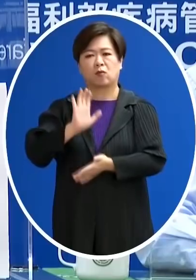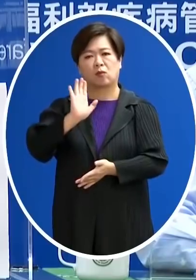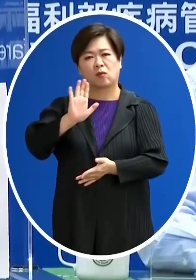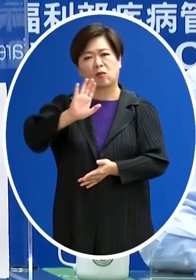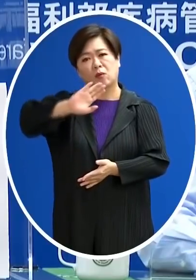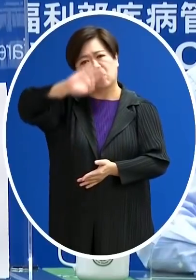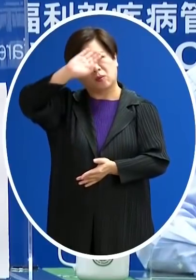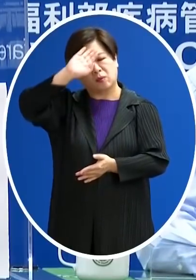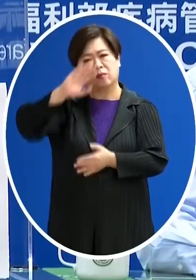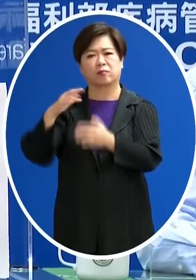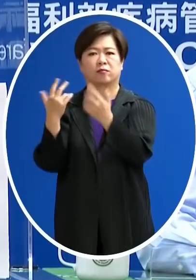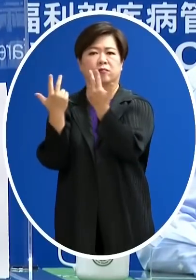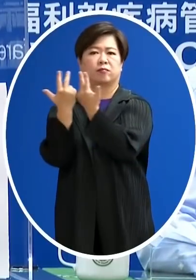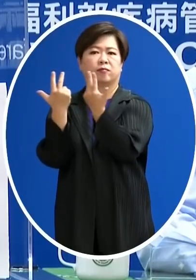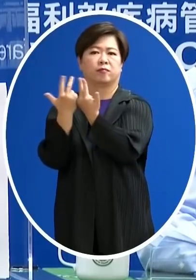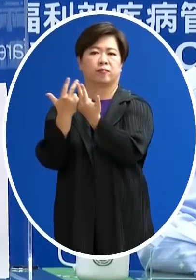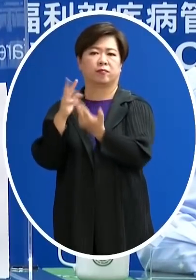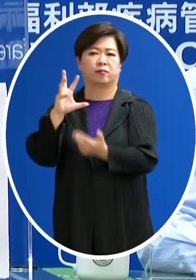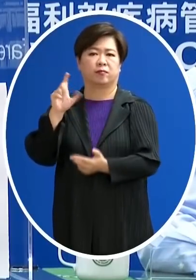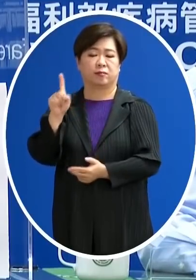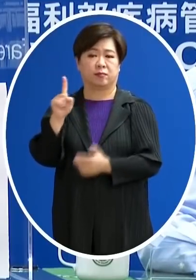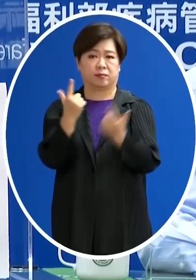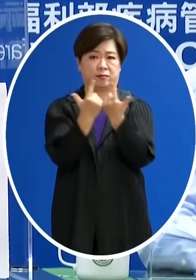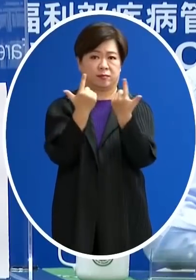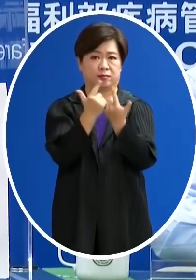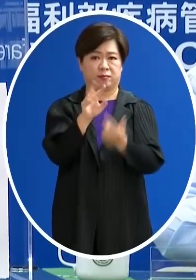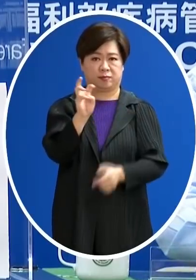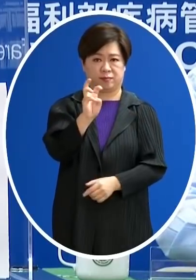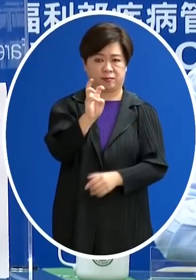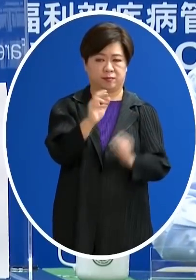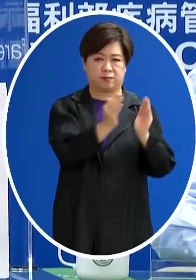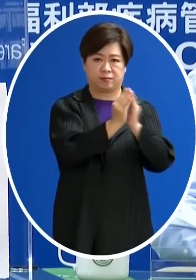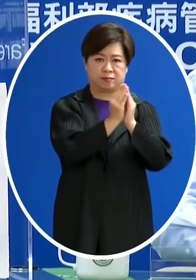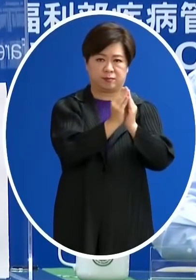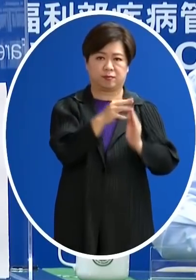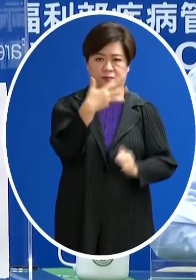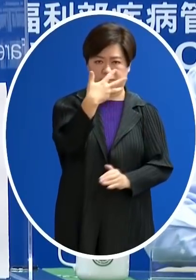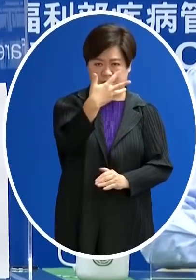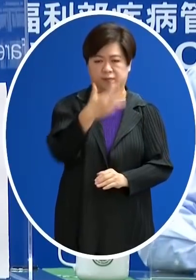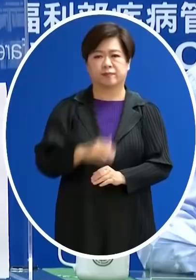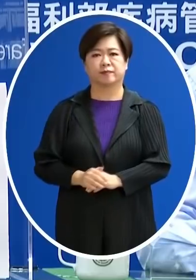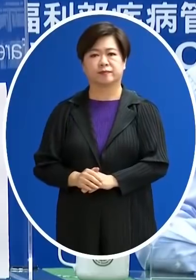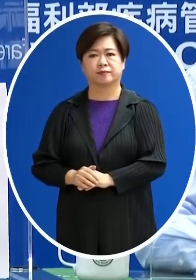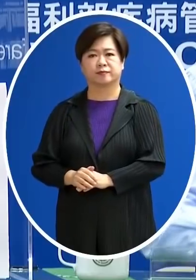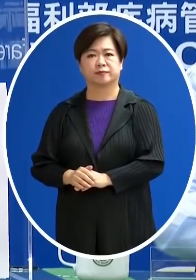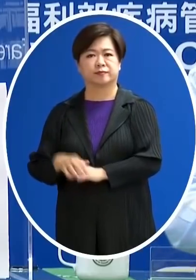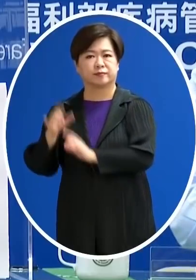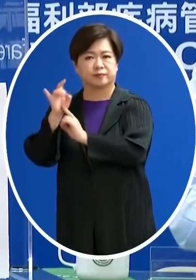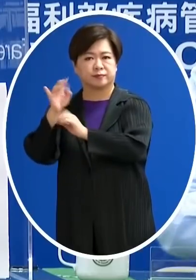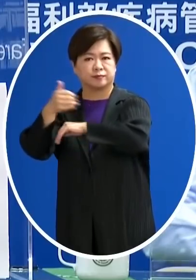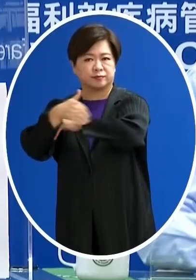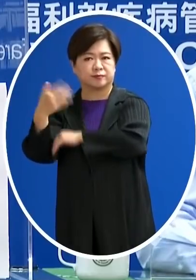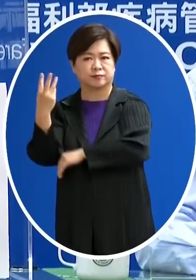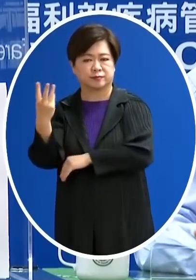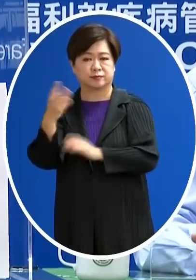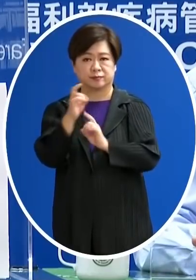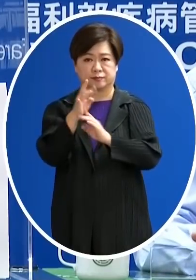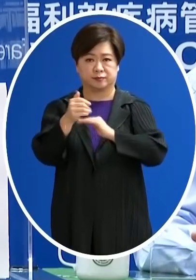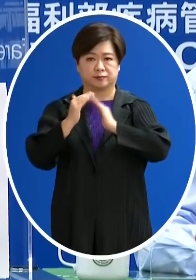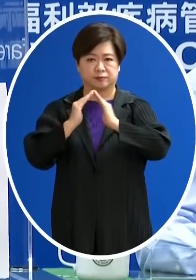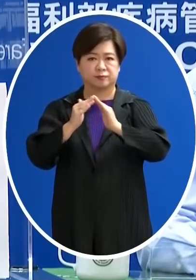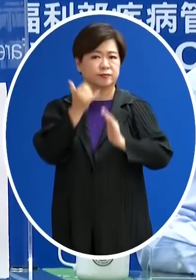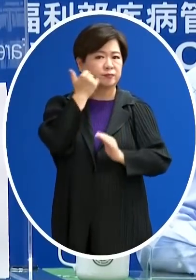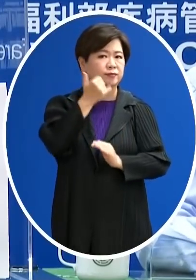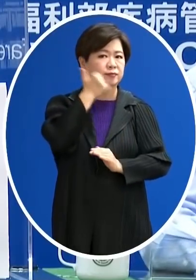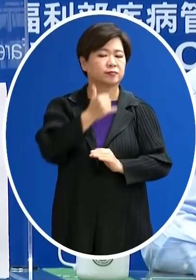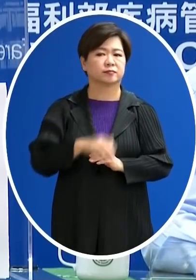案例里面，新北市81例，台北市30例，桃园市8例，新竹县3例，啊，新竹市、基隆